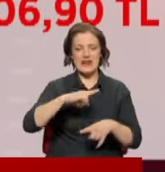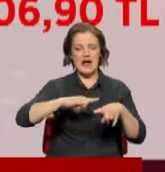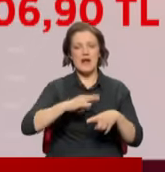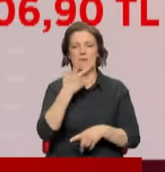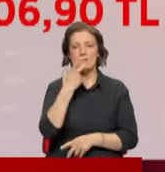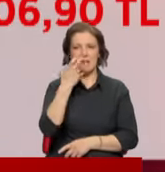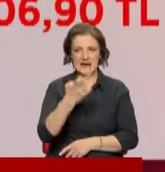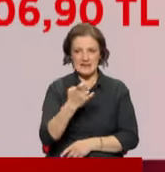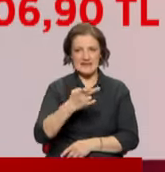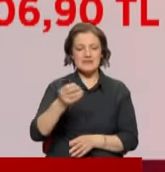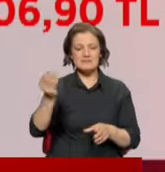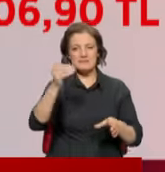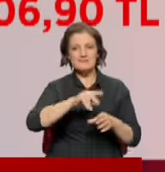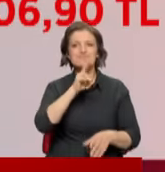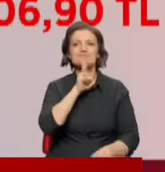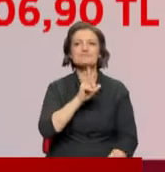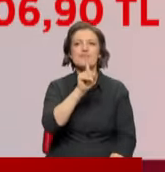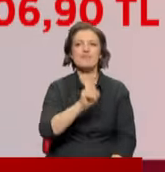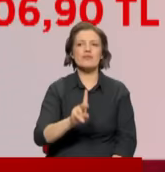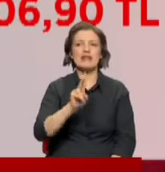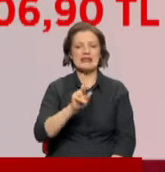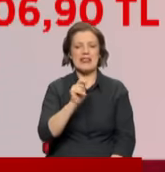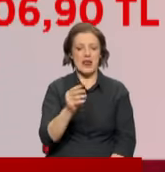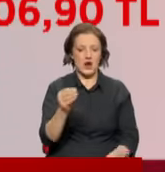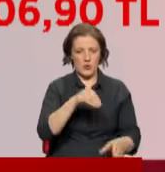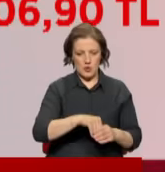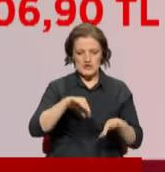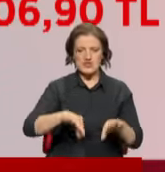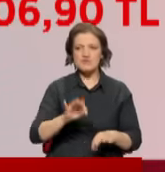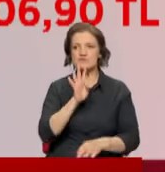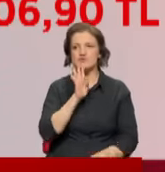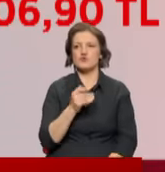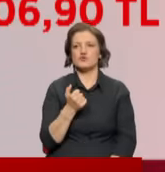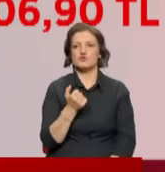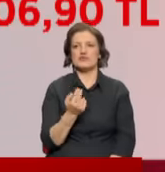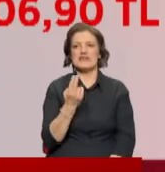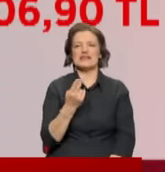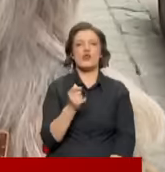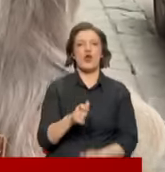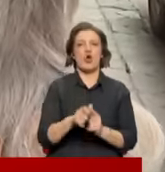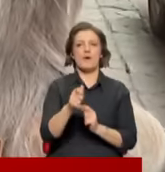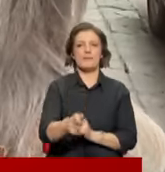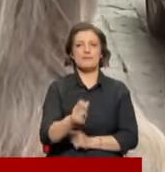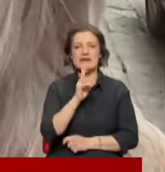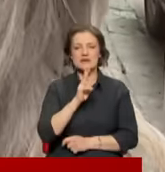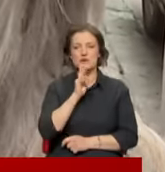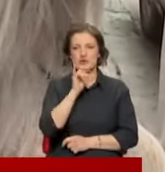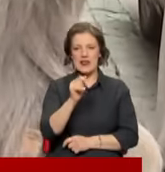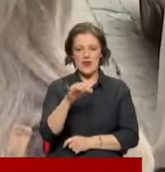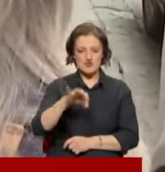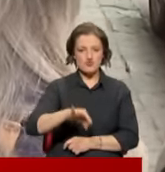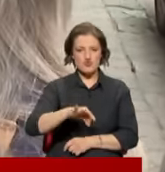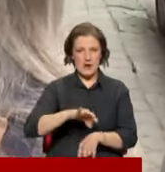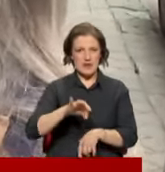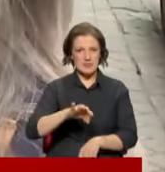beyaz peyniri sepetine 217 liraya koyabilirken artık 407 lira ödemek zorunda. 200 liraya şu an